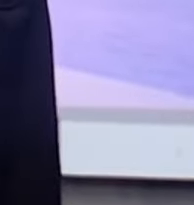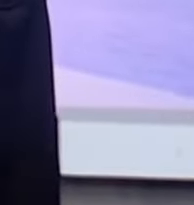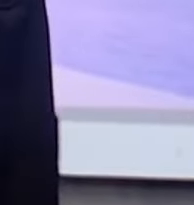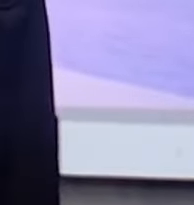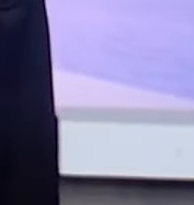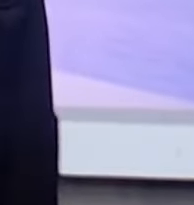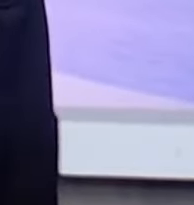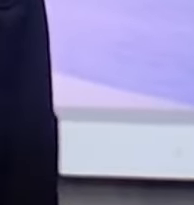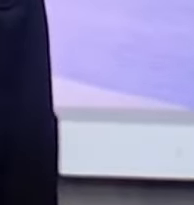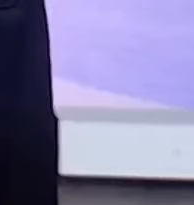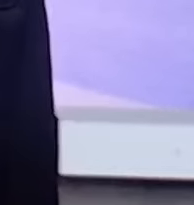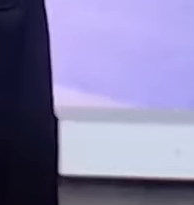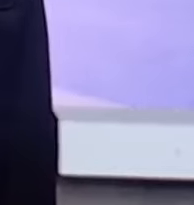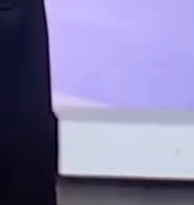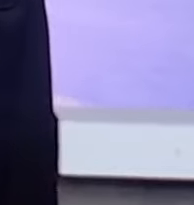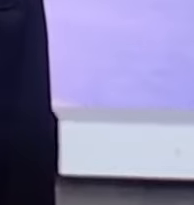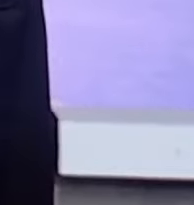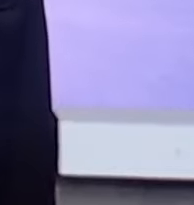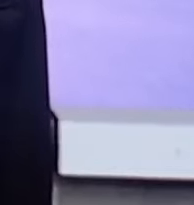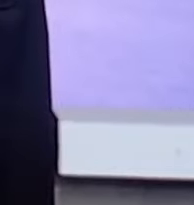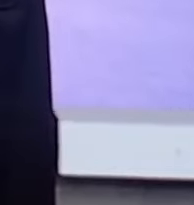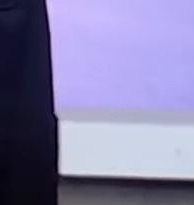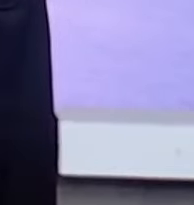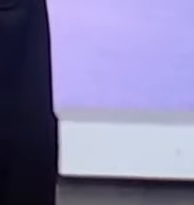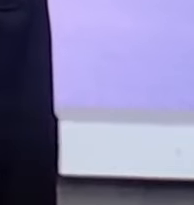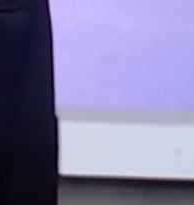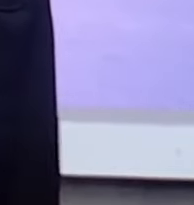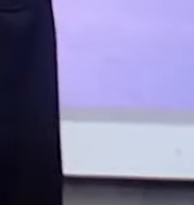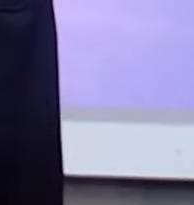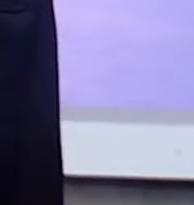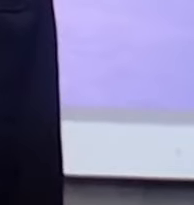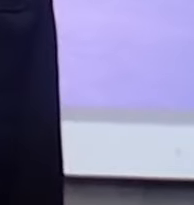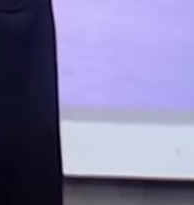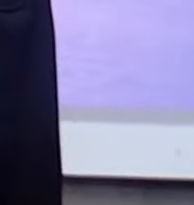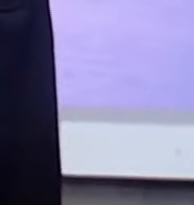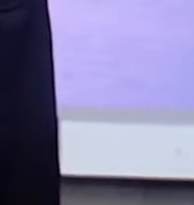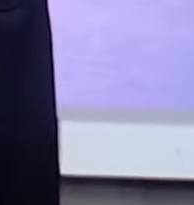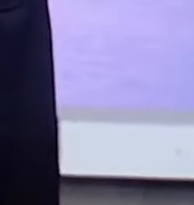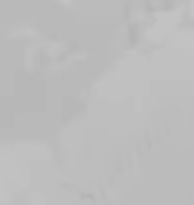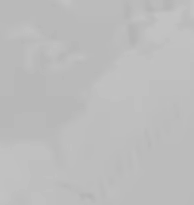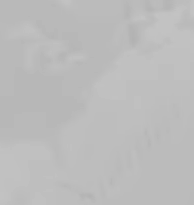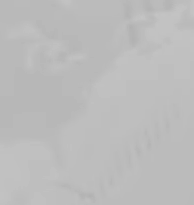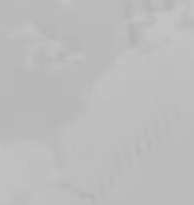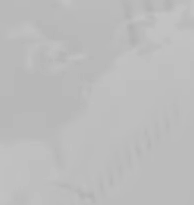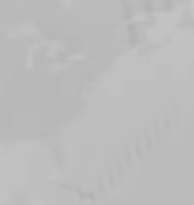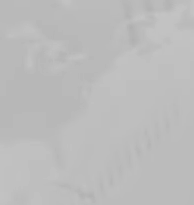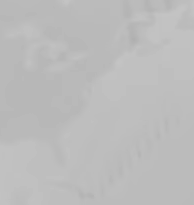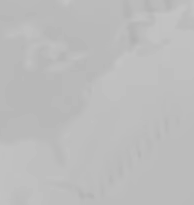samahan niyo kami sa GMA Pinoy TV at sa www.gmanews.tv.